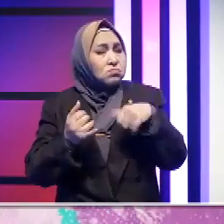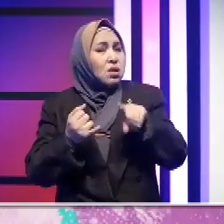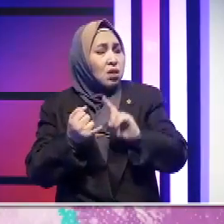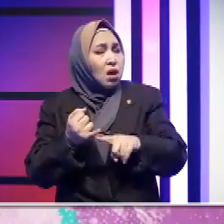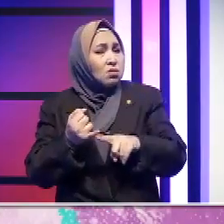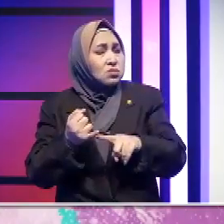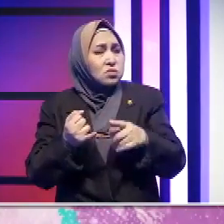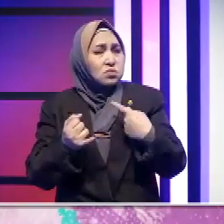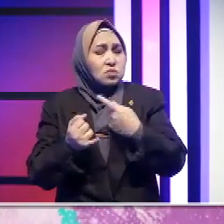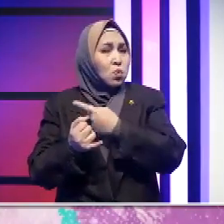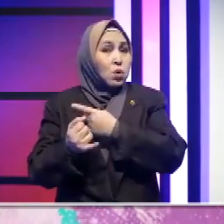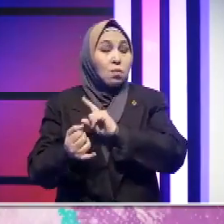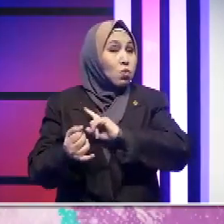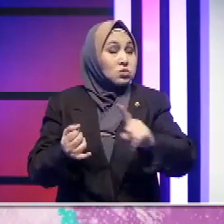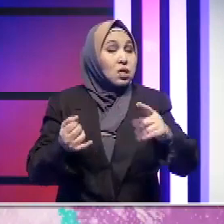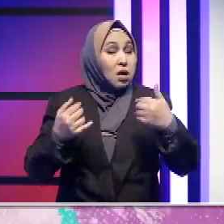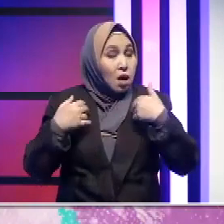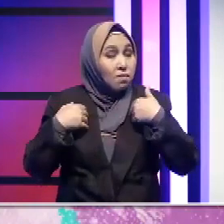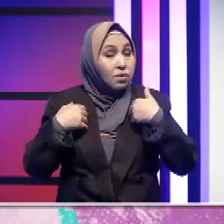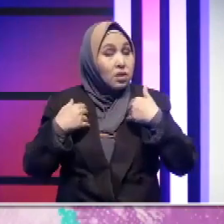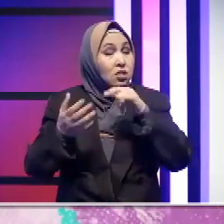musique Mesir headed